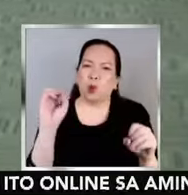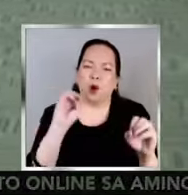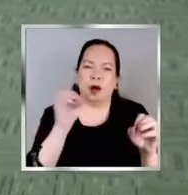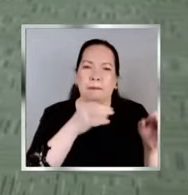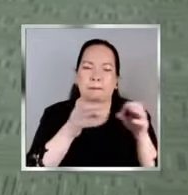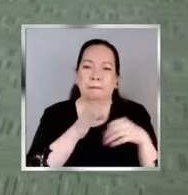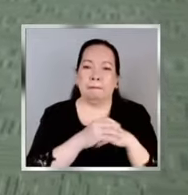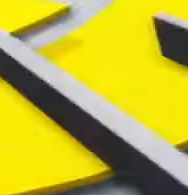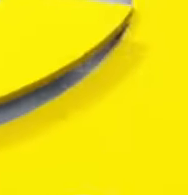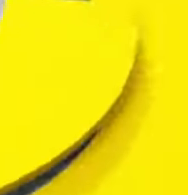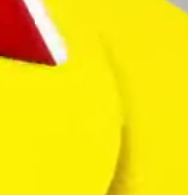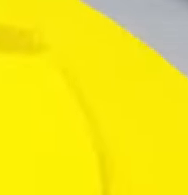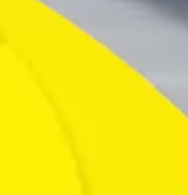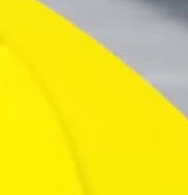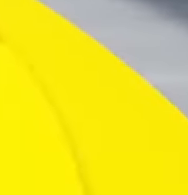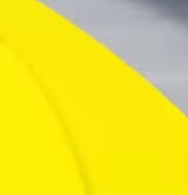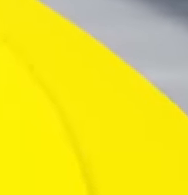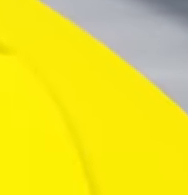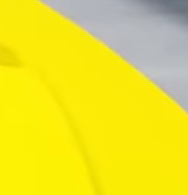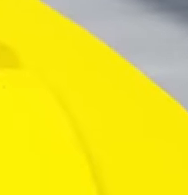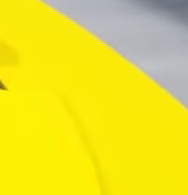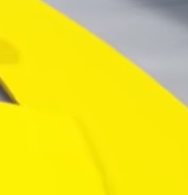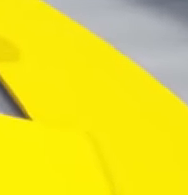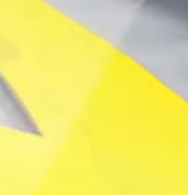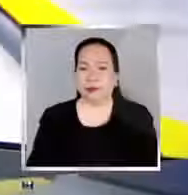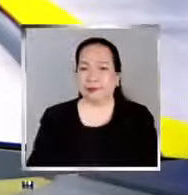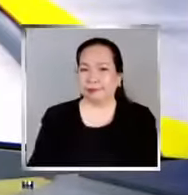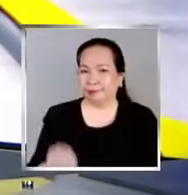24 Horas. Chika in a minute!